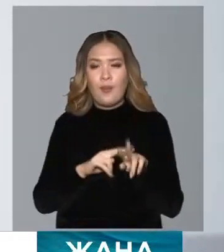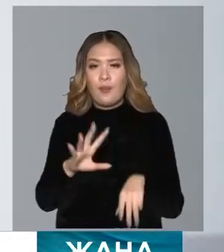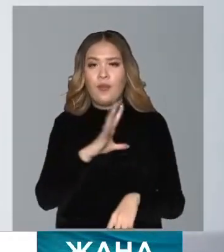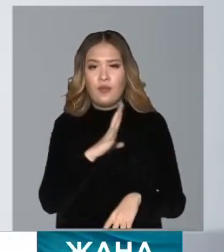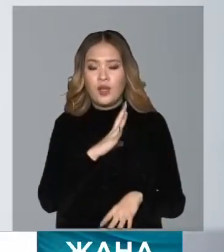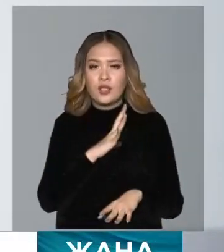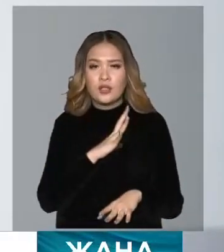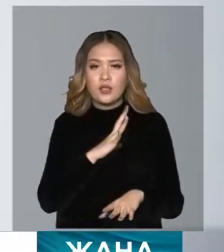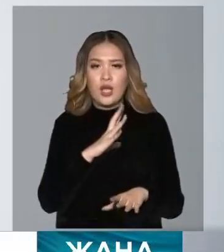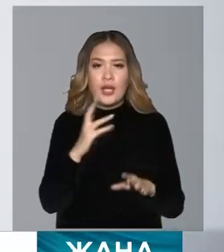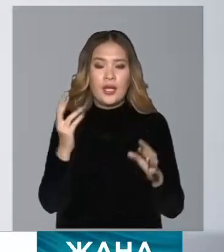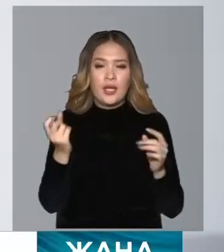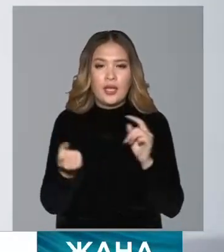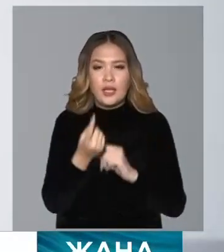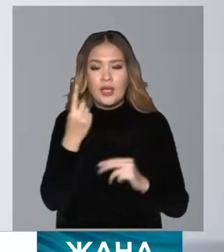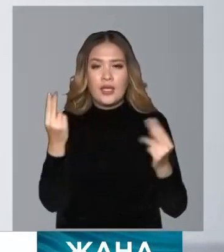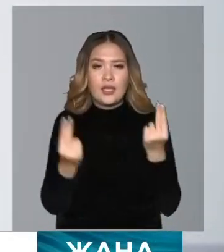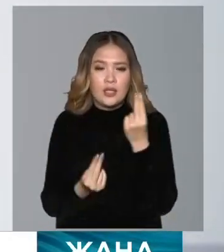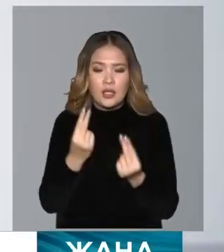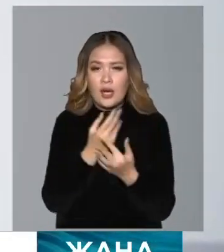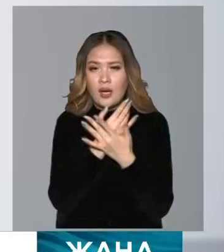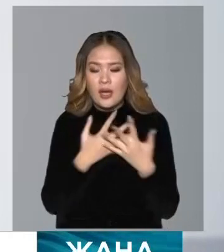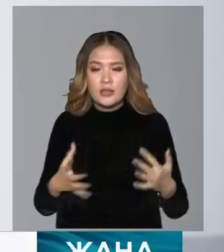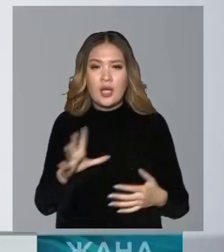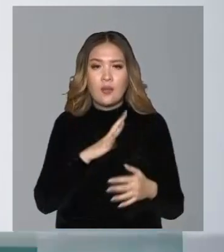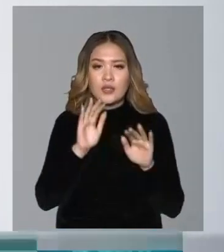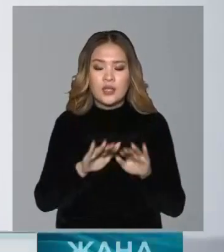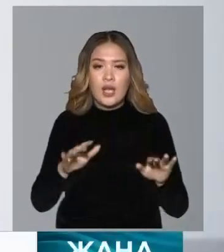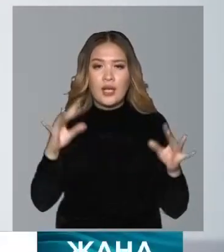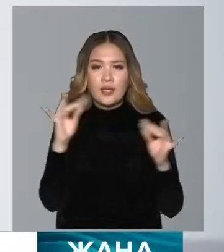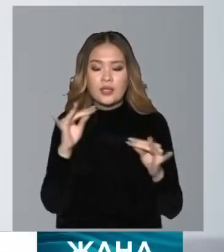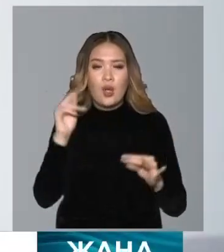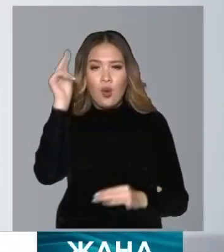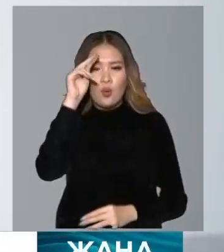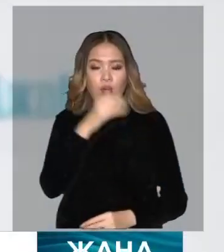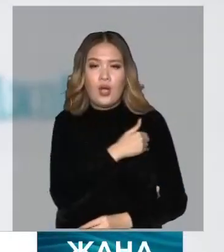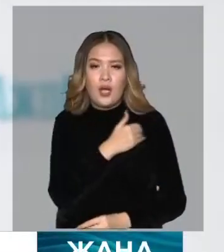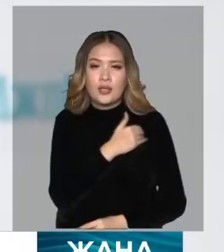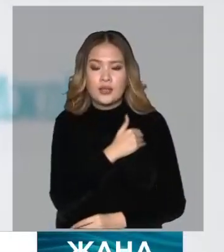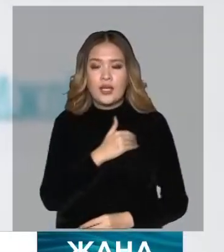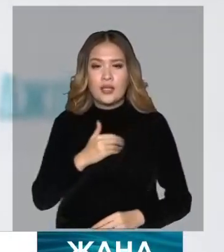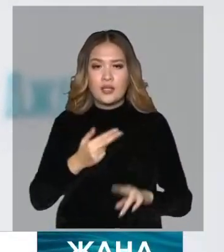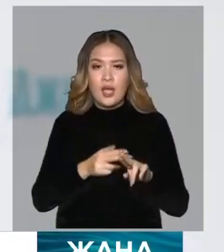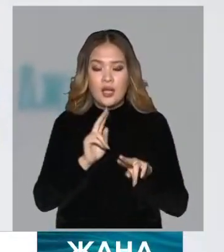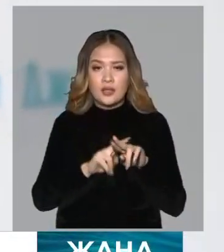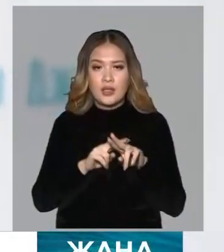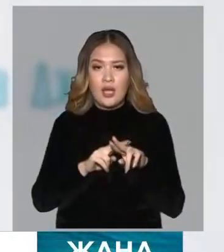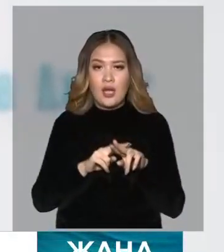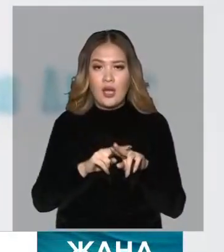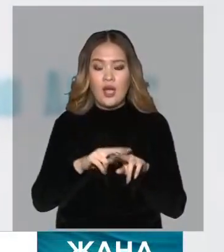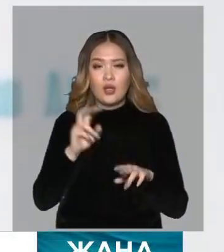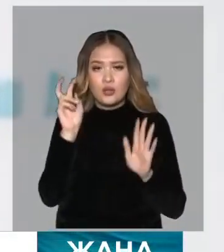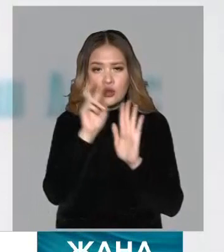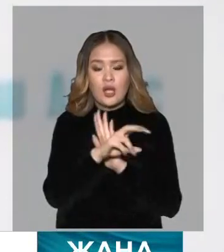тәсілдерді қолданады сабақтың үстінде. Балдар деген қызыға осы сабақ ислам Аманжолұлының